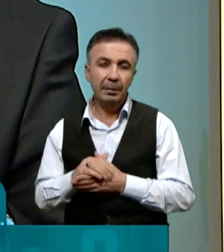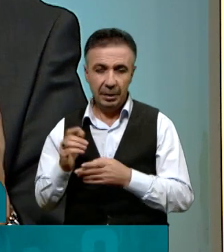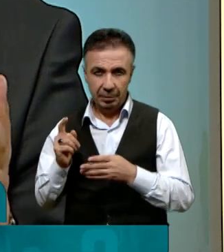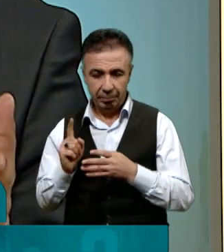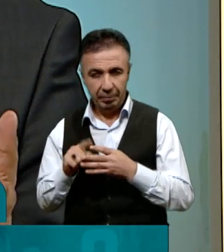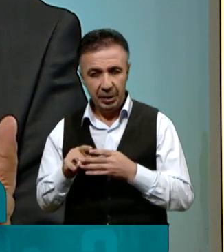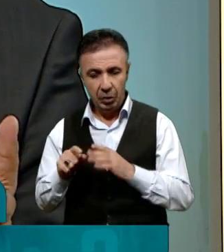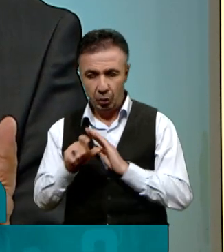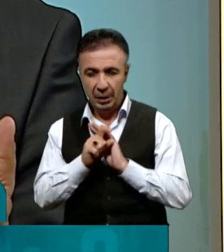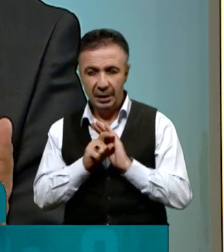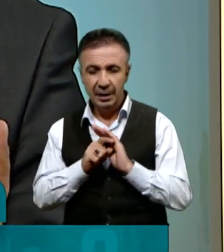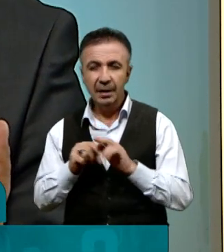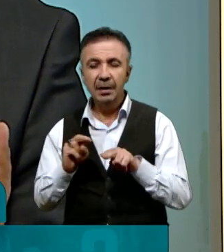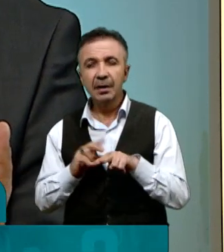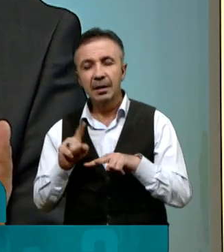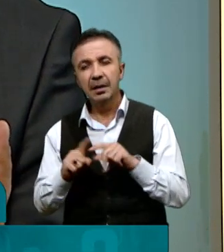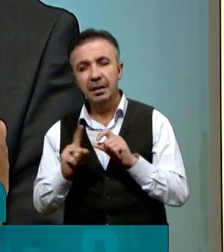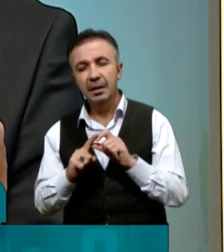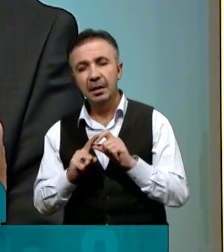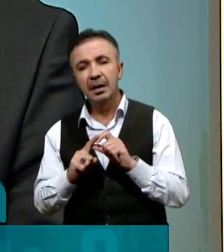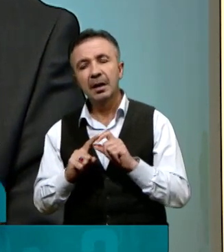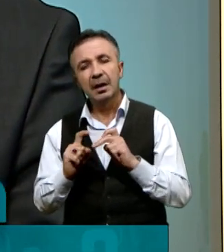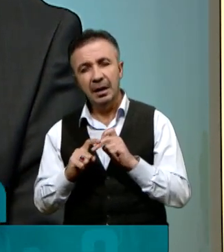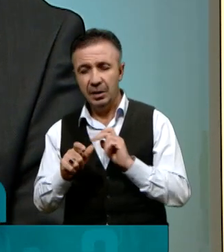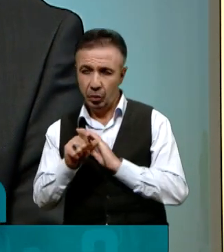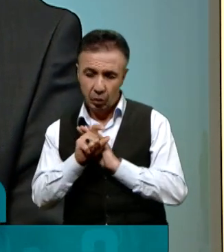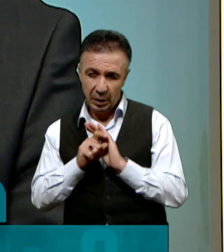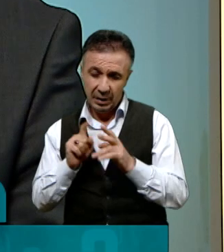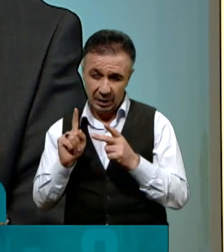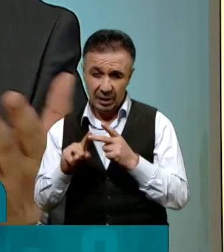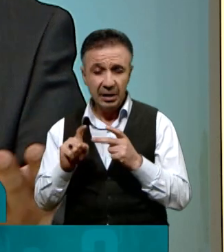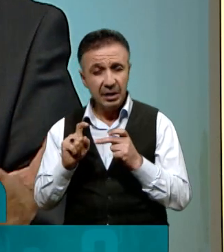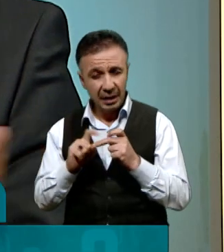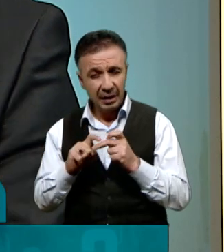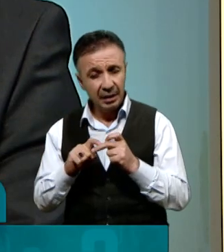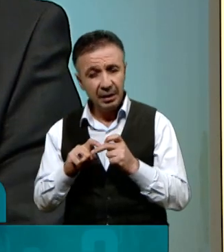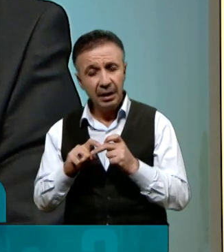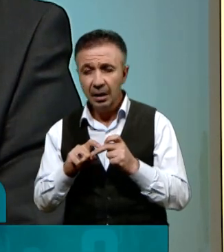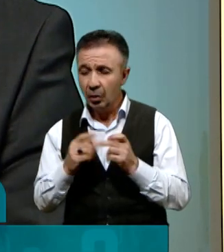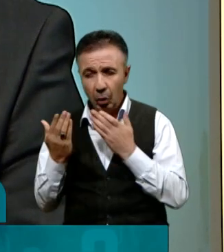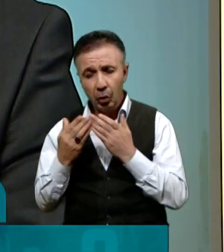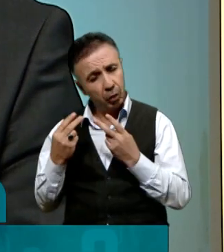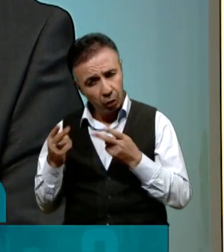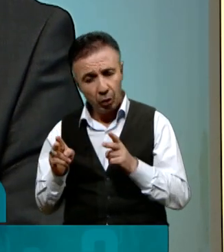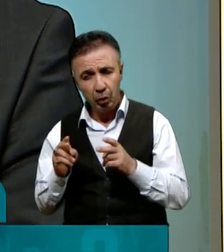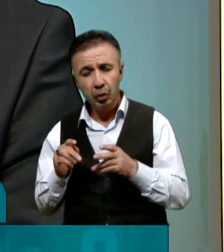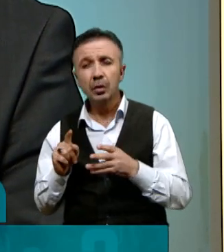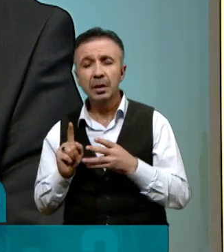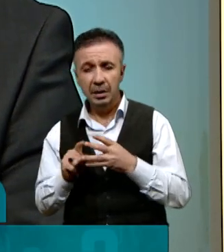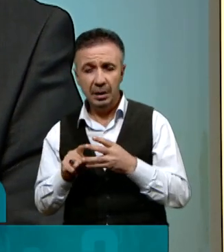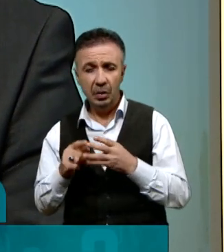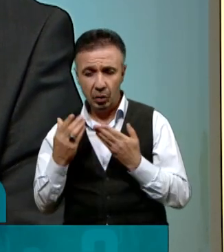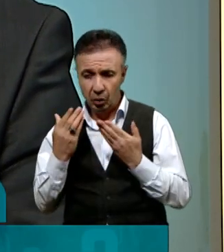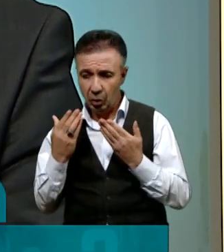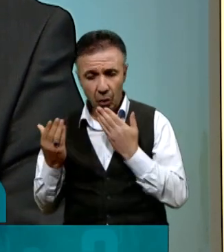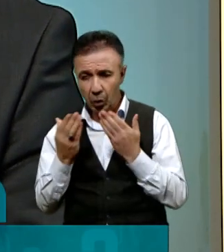surelerde. Peki Kadir suresi, İnna enzelnahu fi leyletil kadr. O ikinci rekatta da okuyarım. Oldu. Bu da zaten iki tane zamm-ı sure okuyacağım